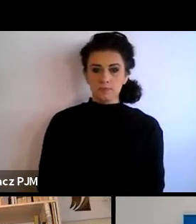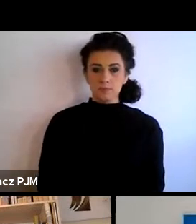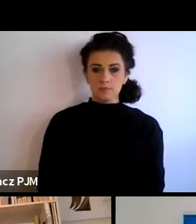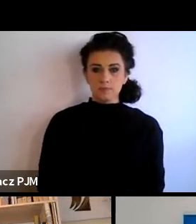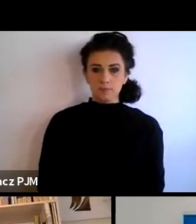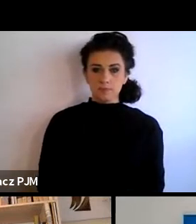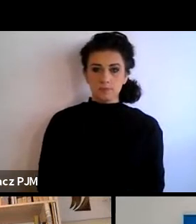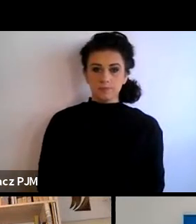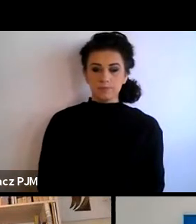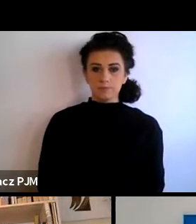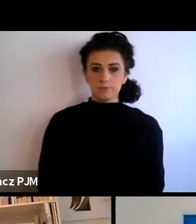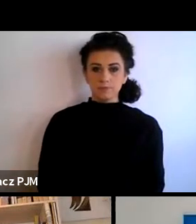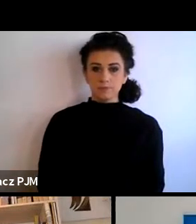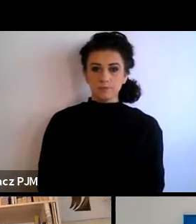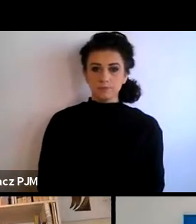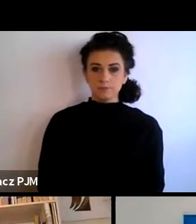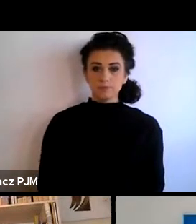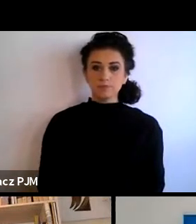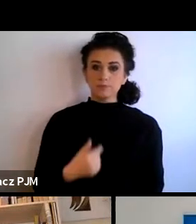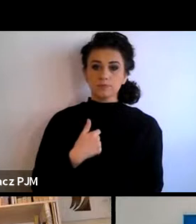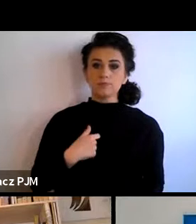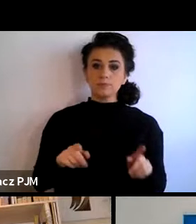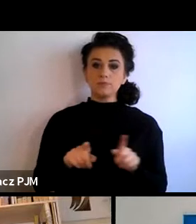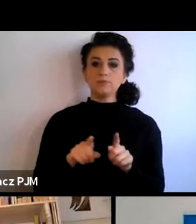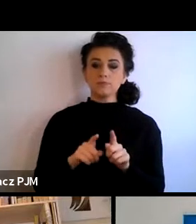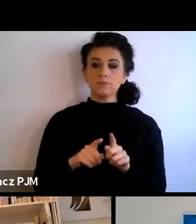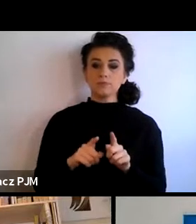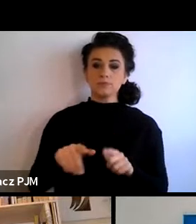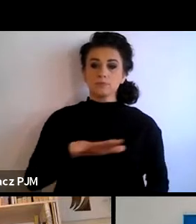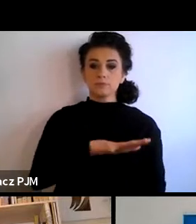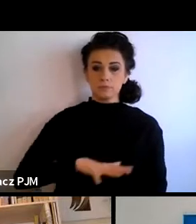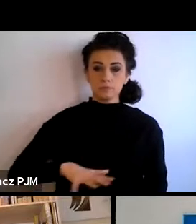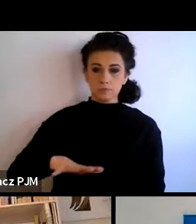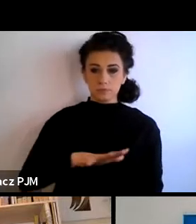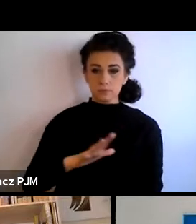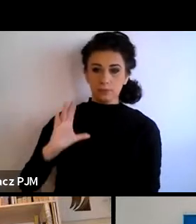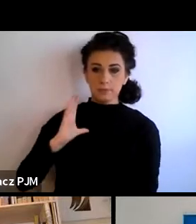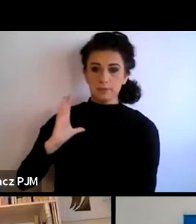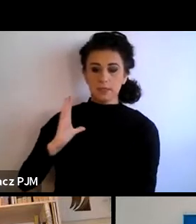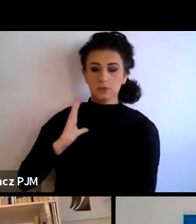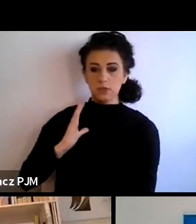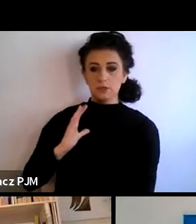Ja też tak w sferze tego bezpieczeństwa, bo to rzeczywiście